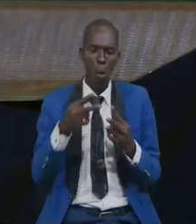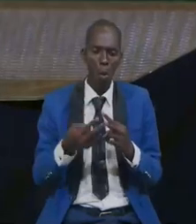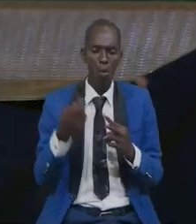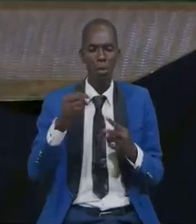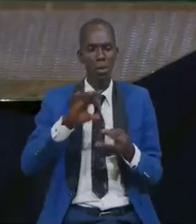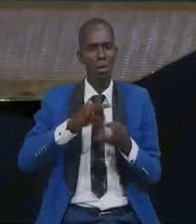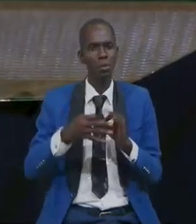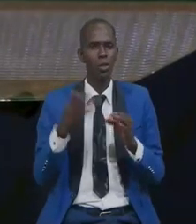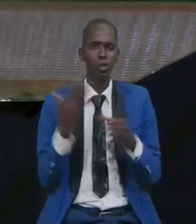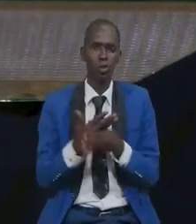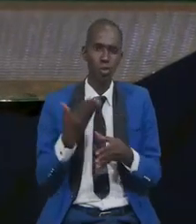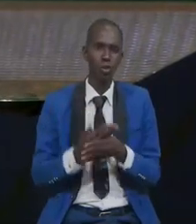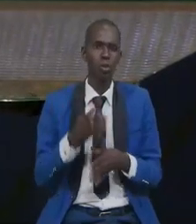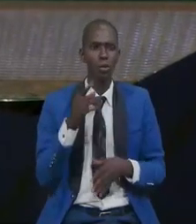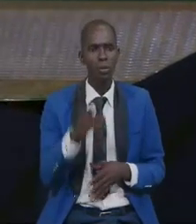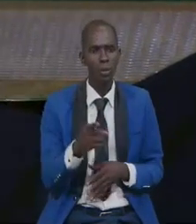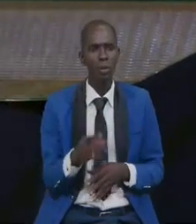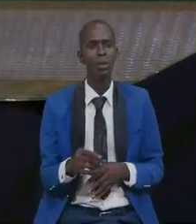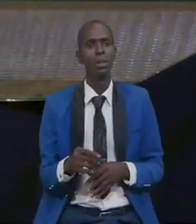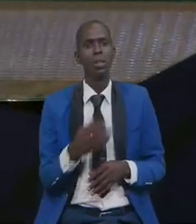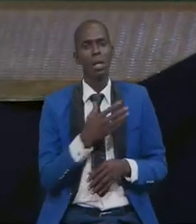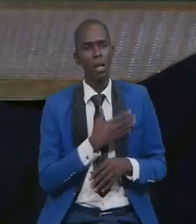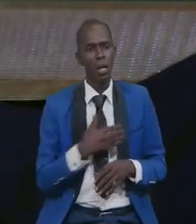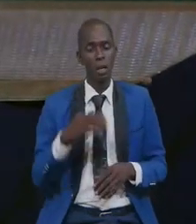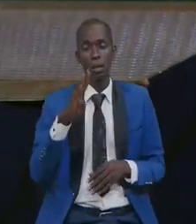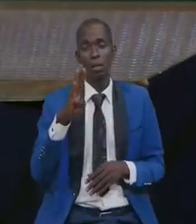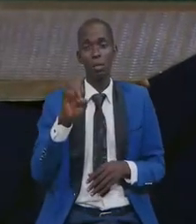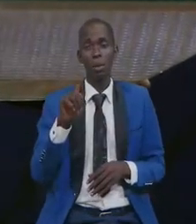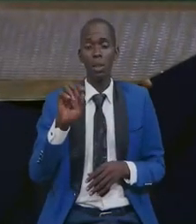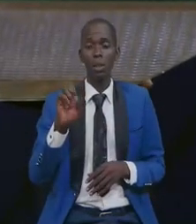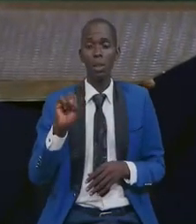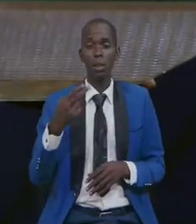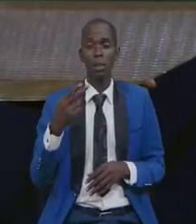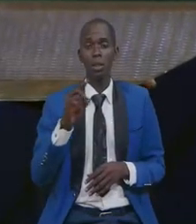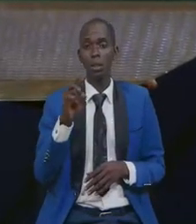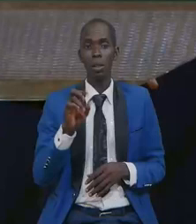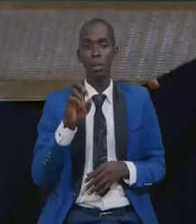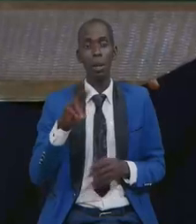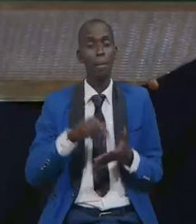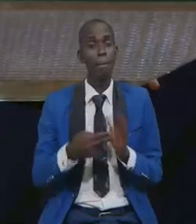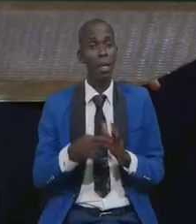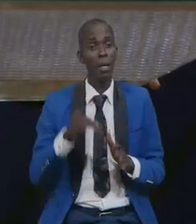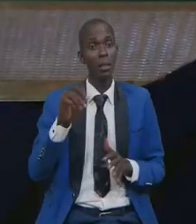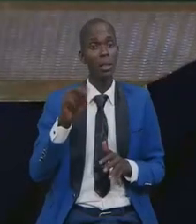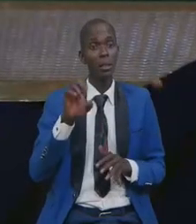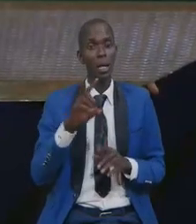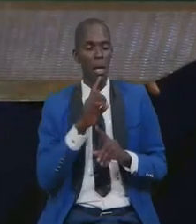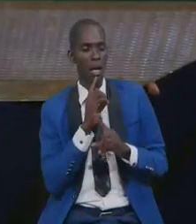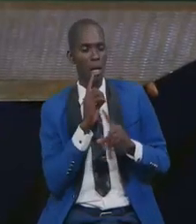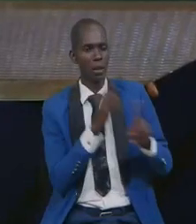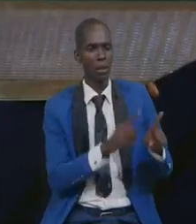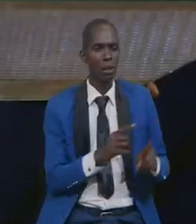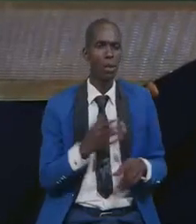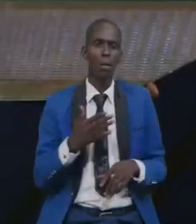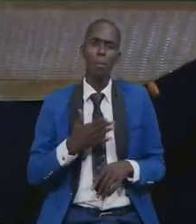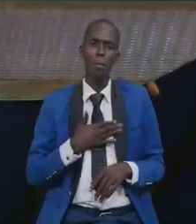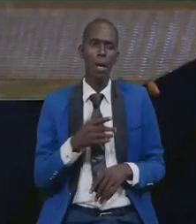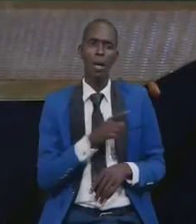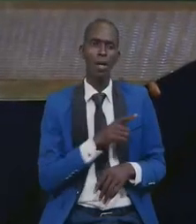Et Belshazzar répondit, « Mon Seigneur, que le songe soit pour